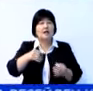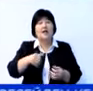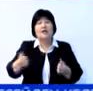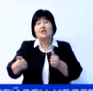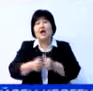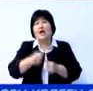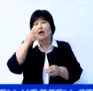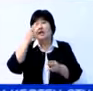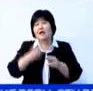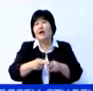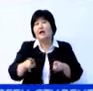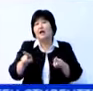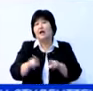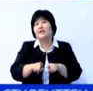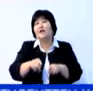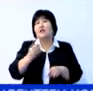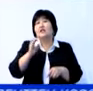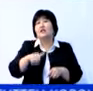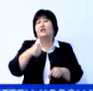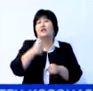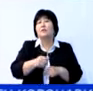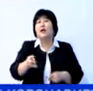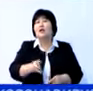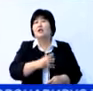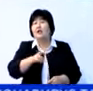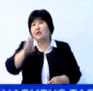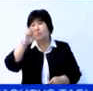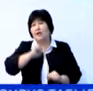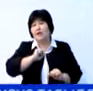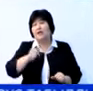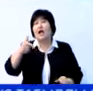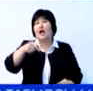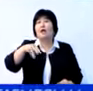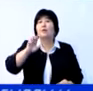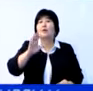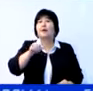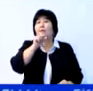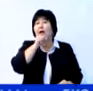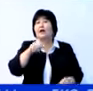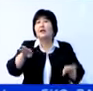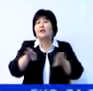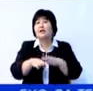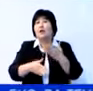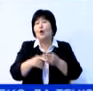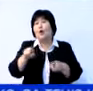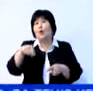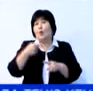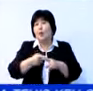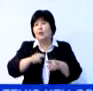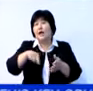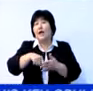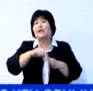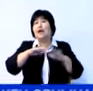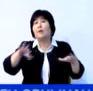ағасы шығыс жастарының көшбасшысы болған жалынды мемлекет қайраткері Ғани Мұратбаев атамыздың көмегімен осы қаладағы балалар